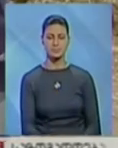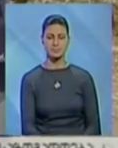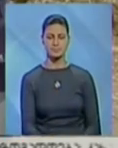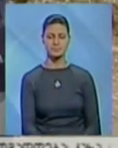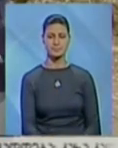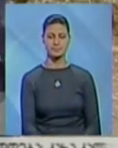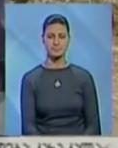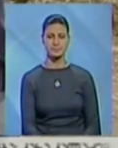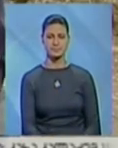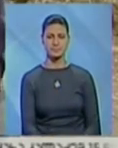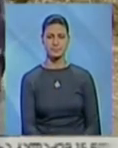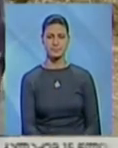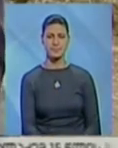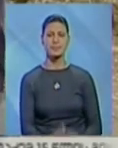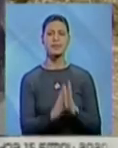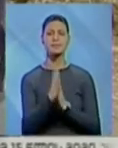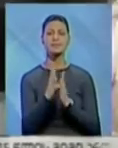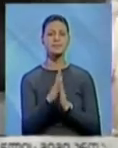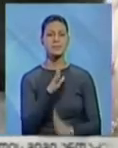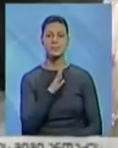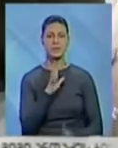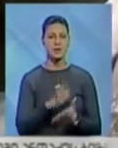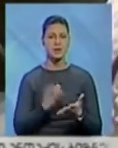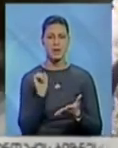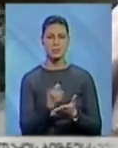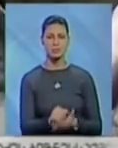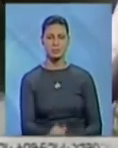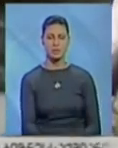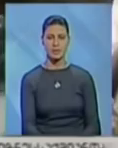და ნათესები საერთოდ გაფუჭდა.